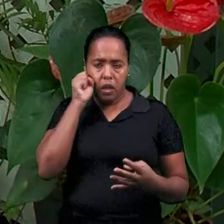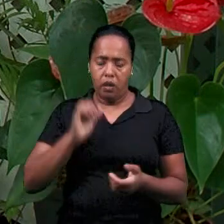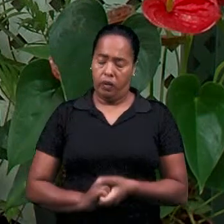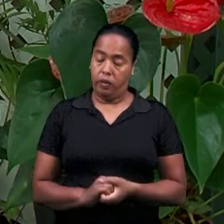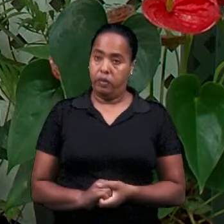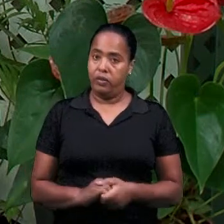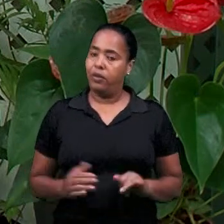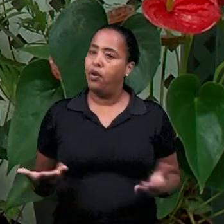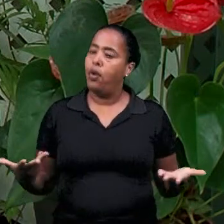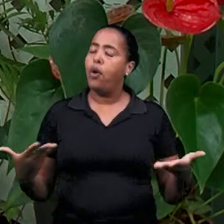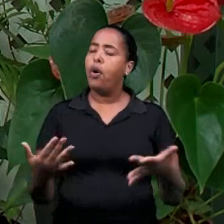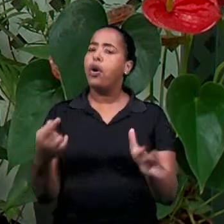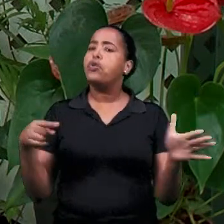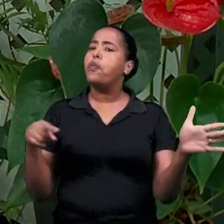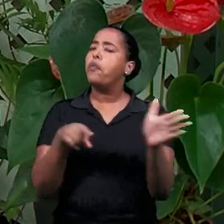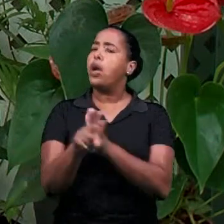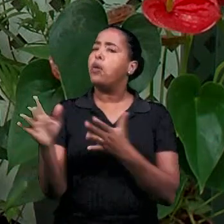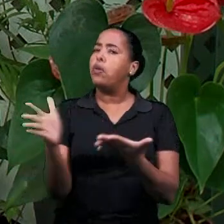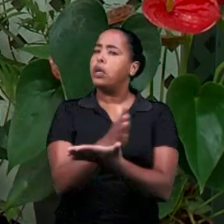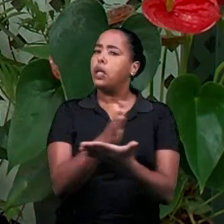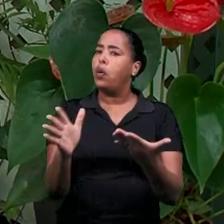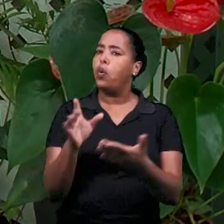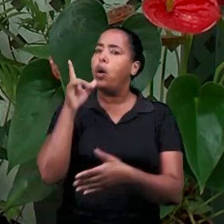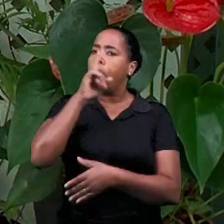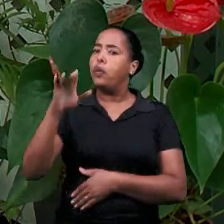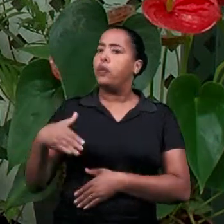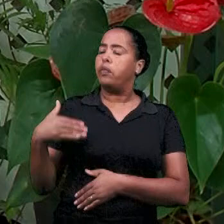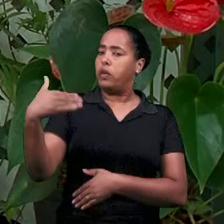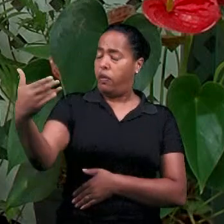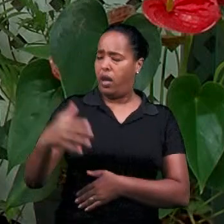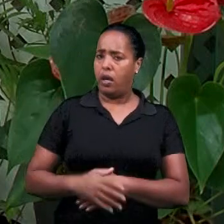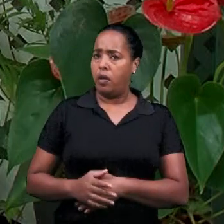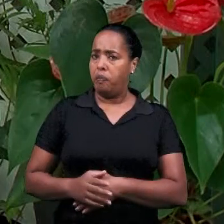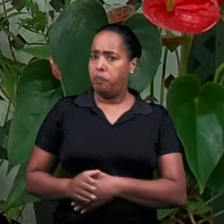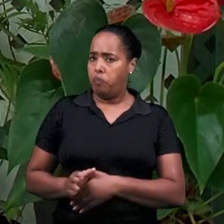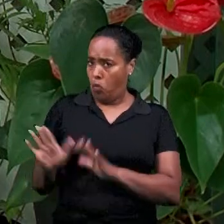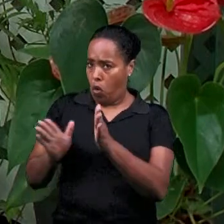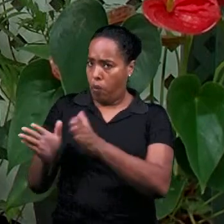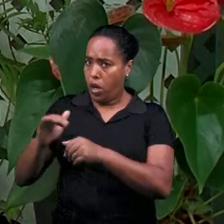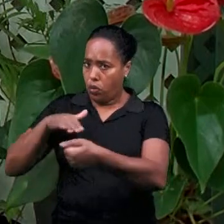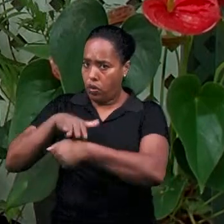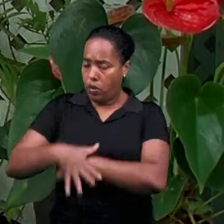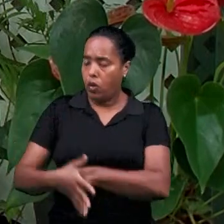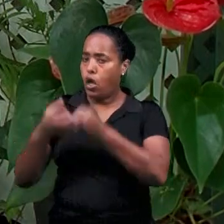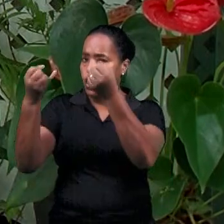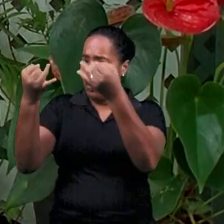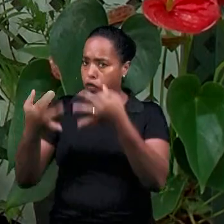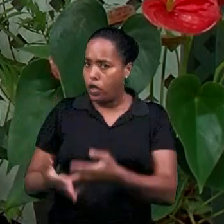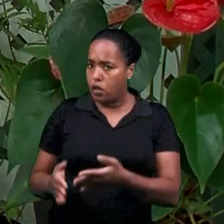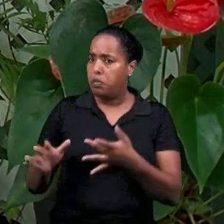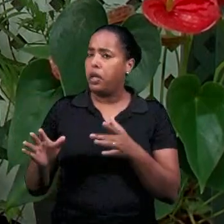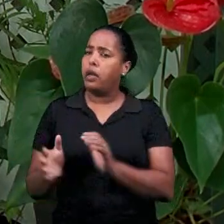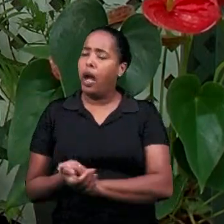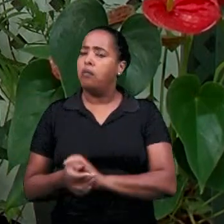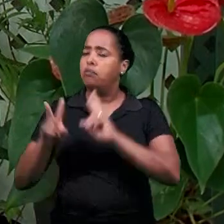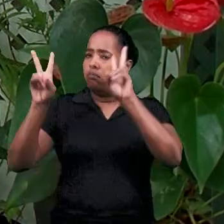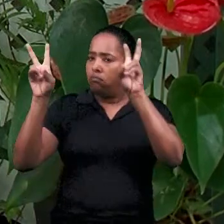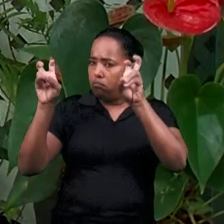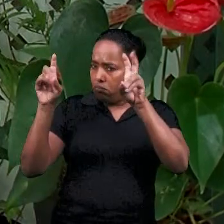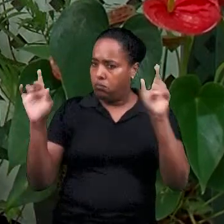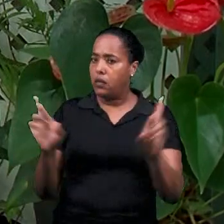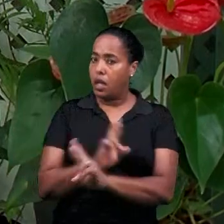Aujourd'hui, on va poser une question, quelques questions pour dimanche prochain. Le soir, je vais dire quelque chose à propos de ce